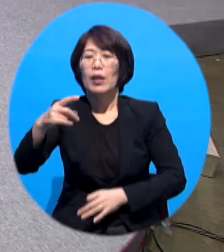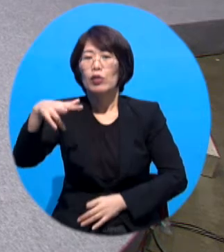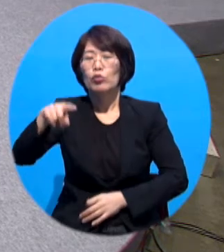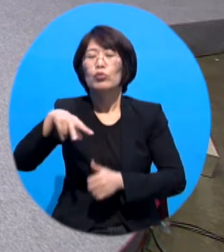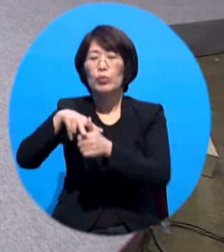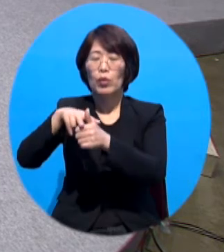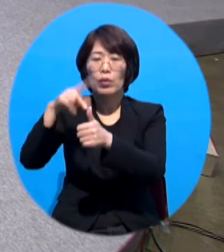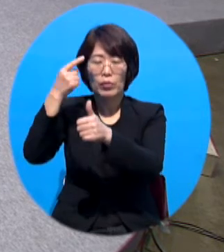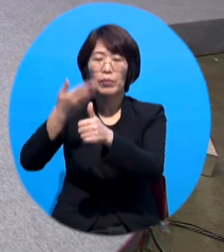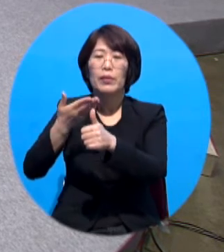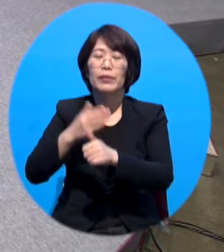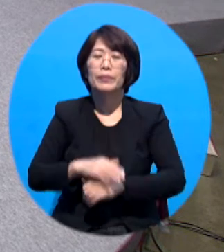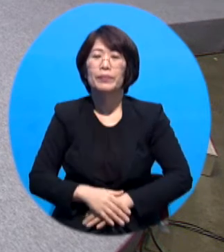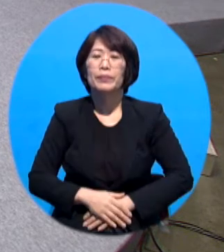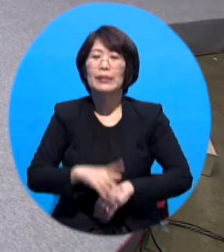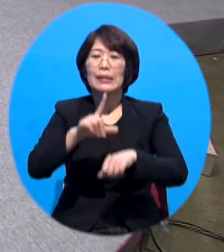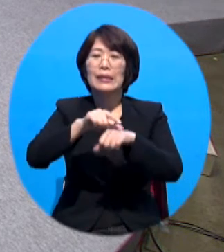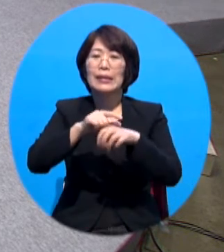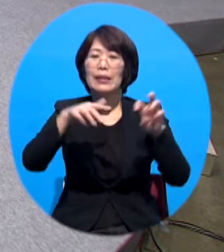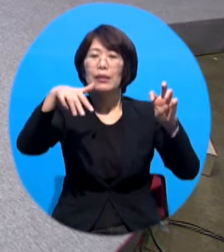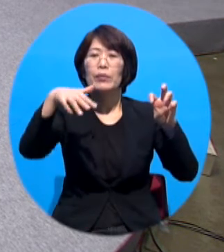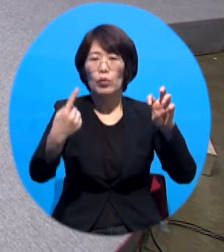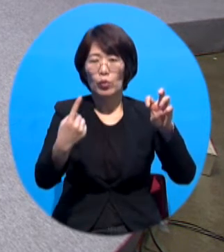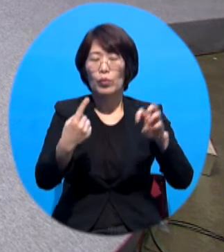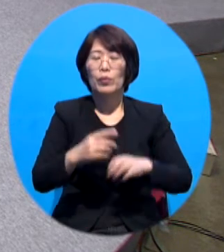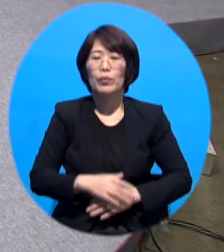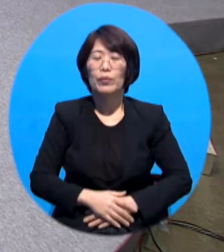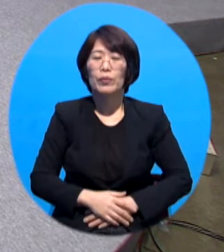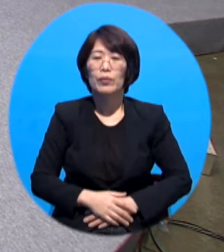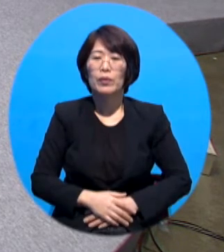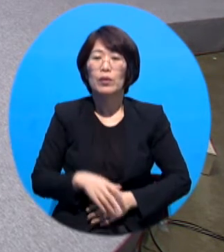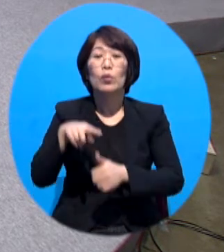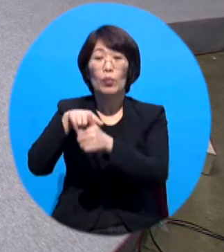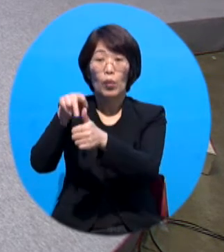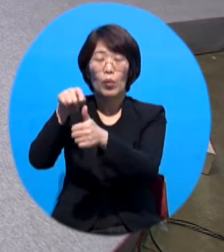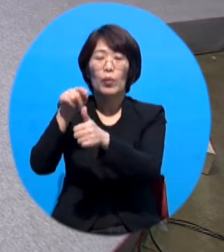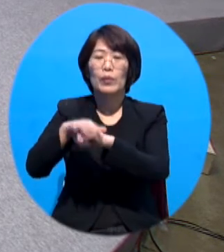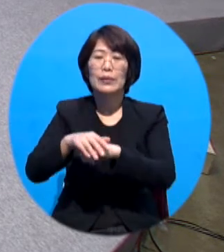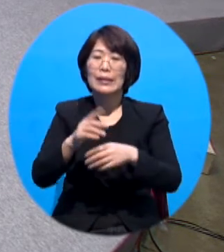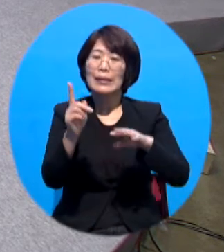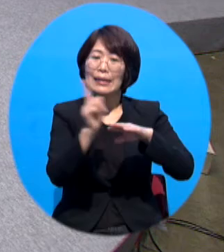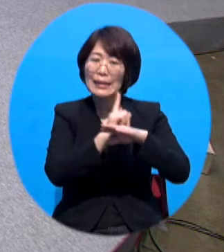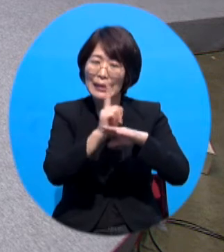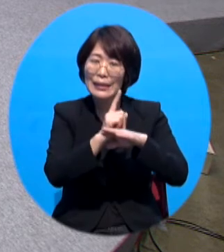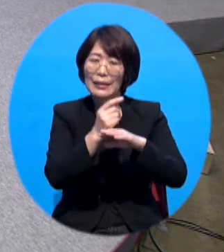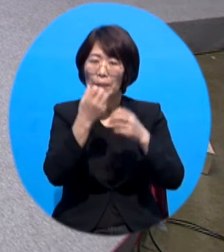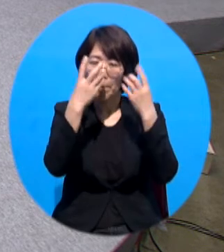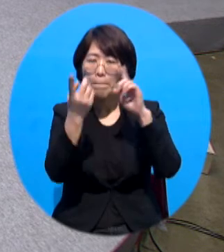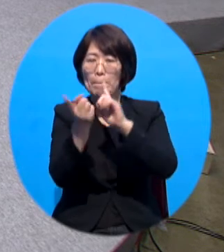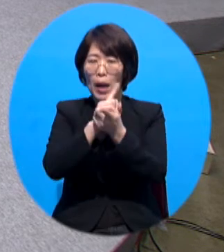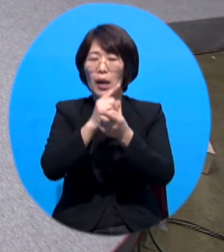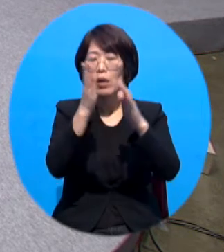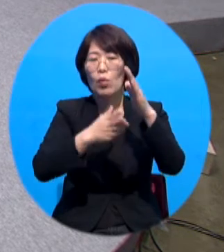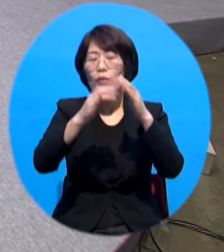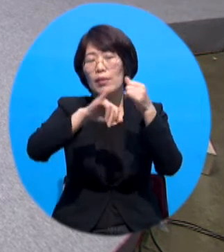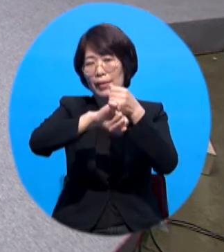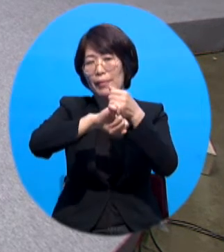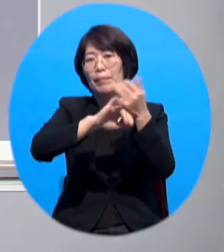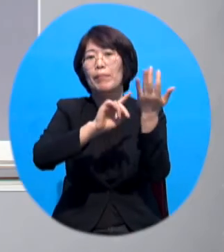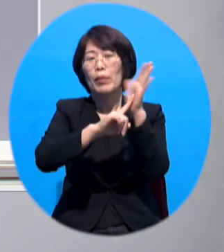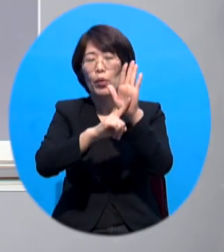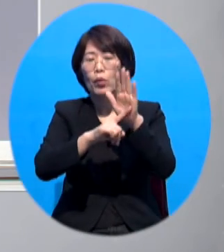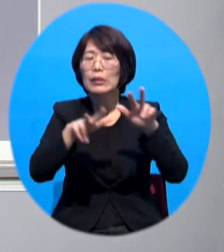후보에게 질문 해 주시고요 질문 시간 30초 입니다 예 후보 님께서는 디지털 대 전화 를 공약으로 하셨습니다